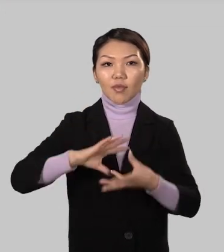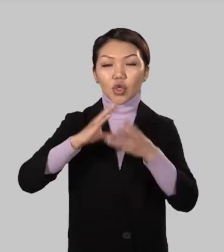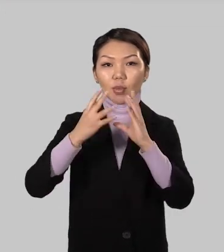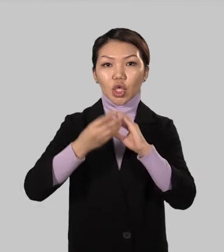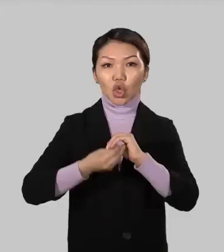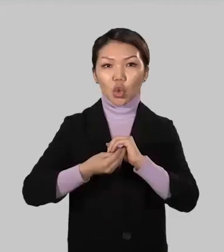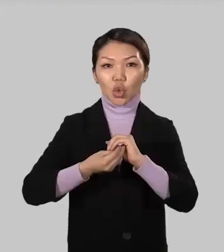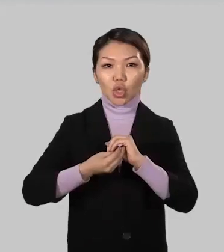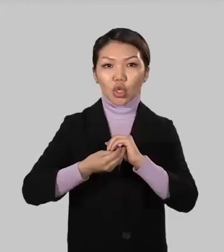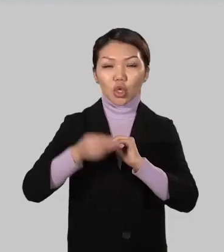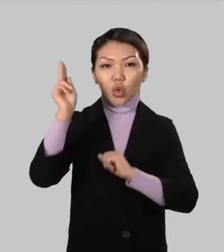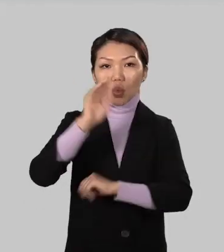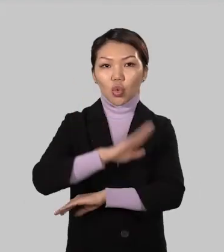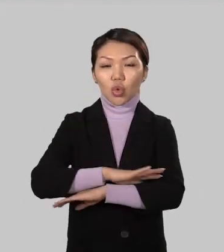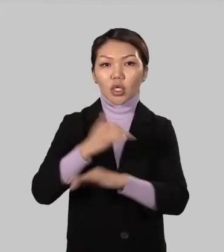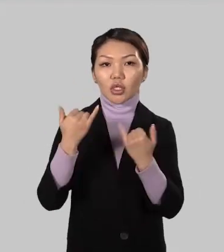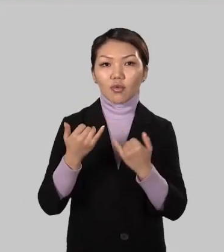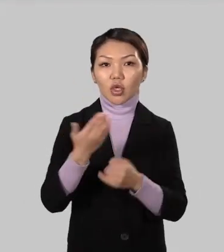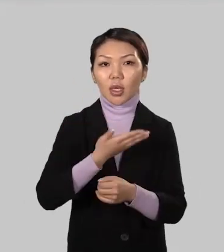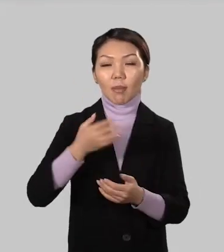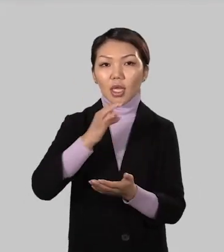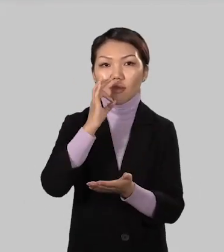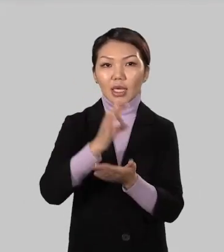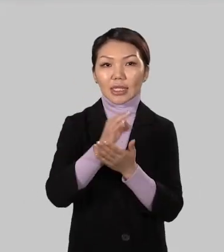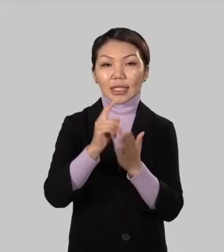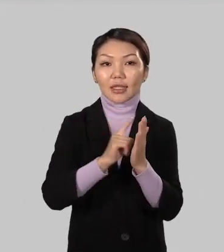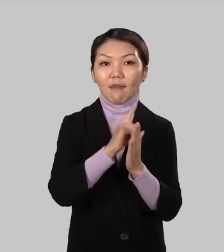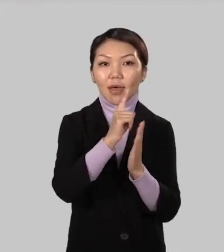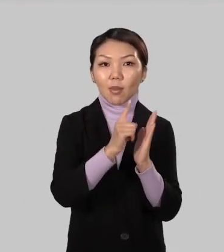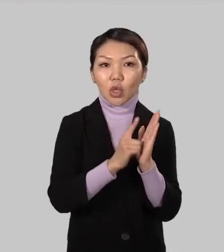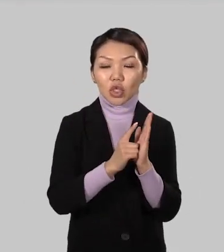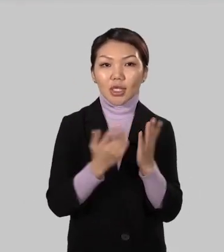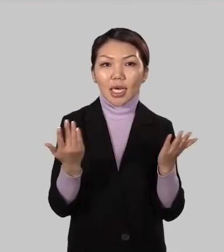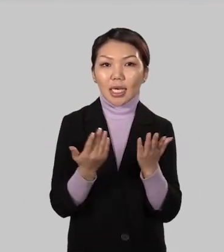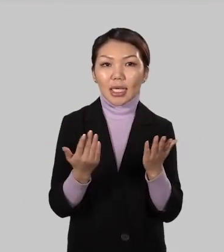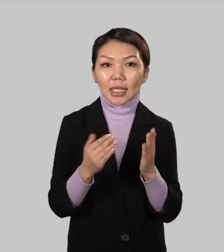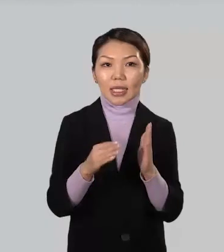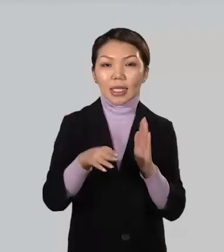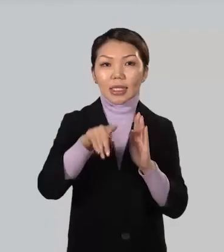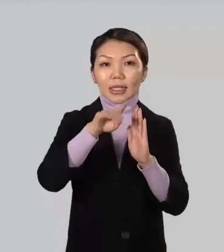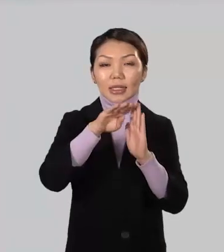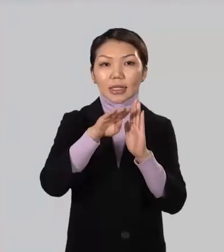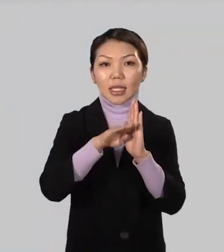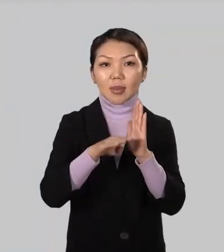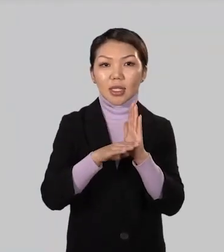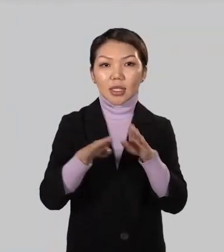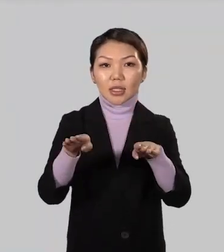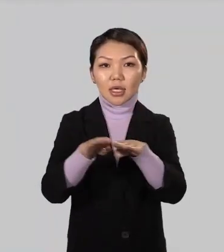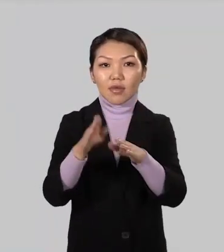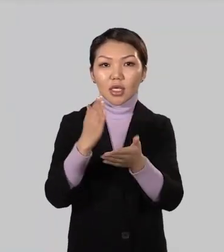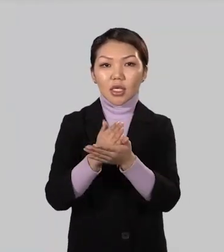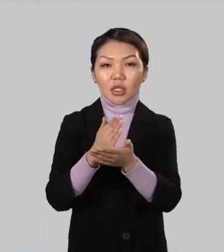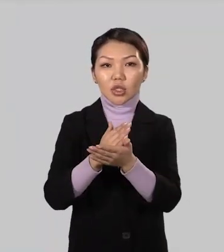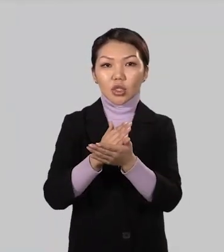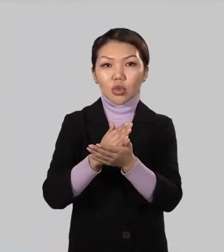подведем итоги урока сегодня на уроке мы ответили на вопросы какие степени сравнения есть у